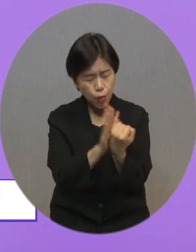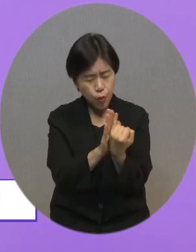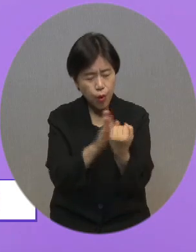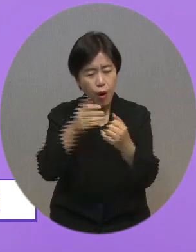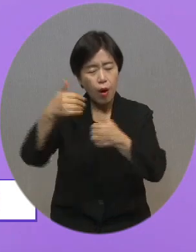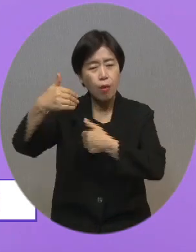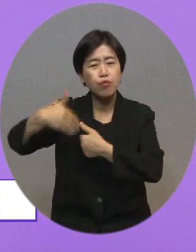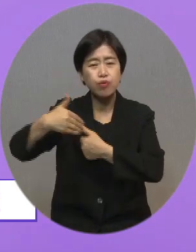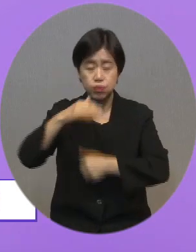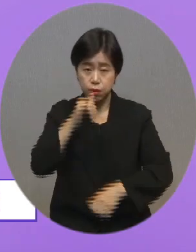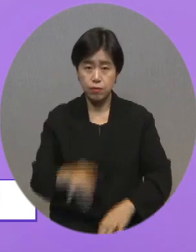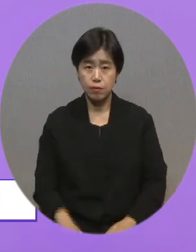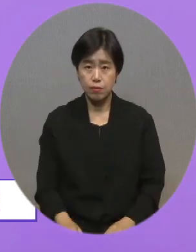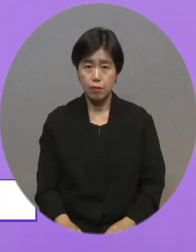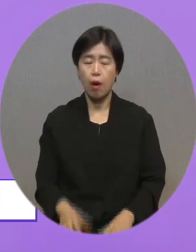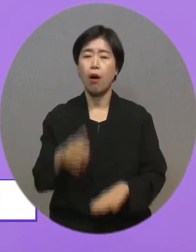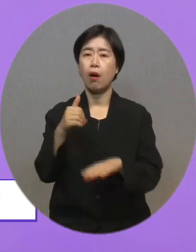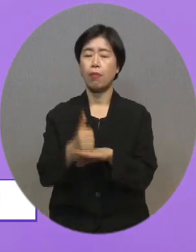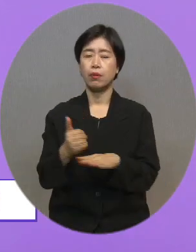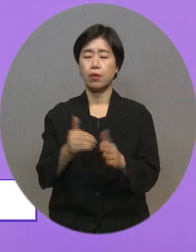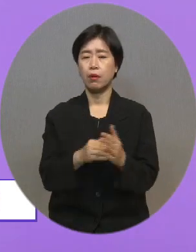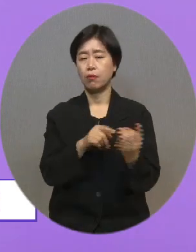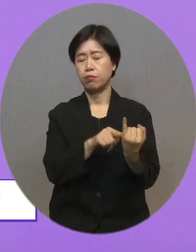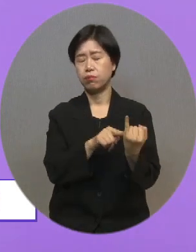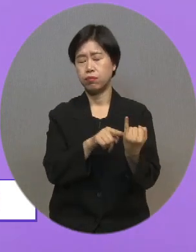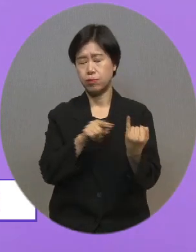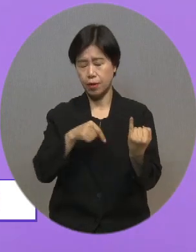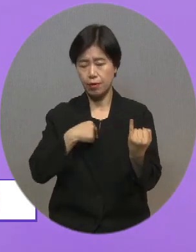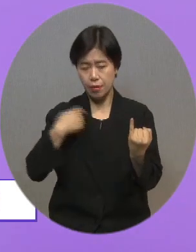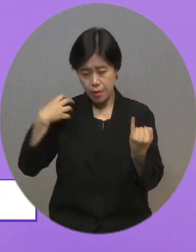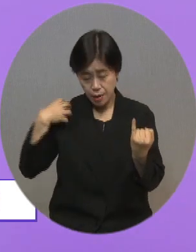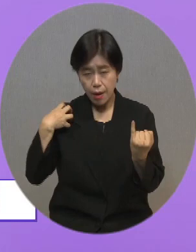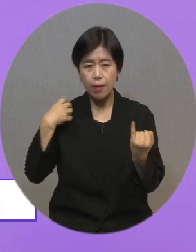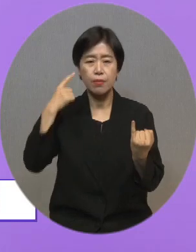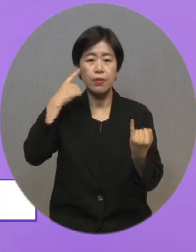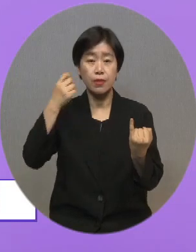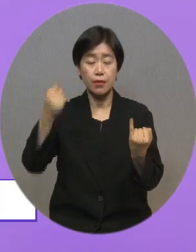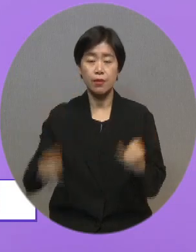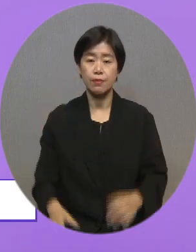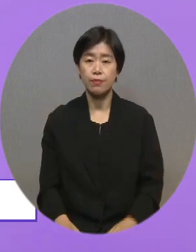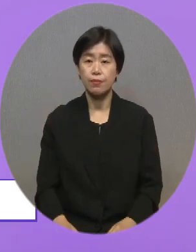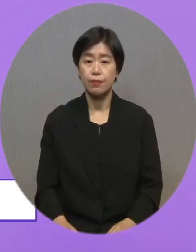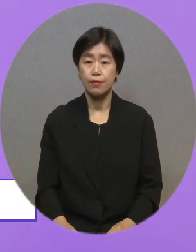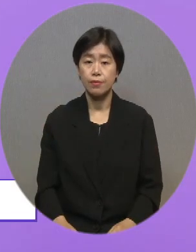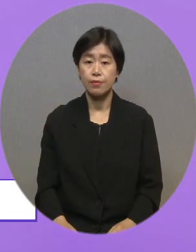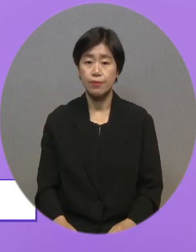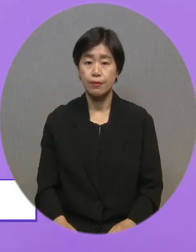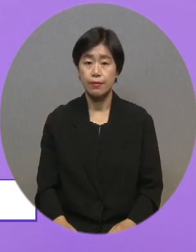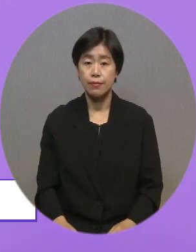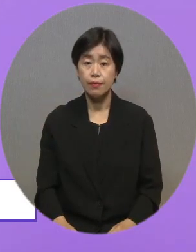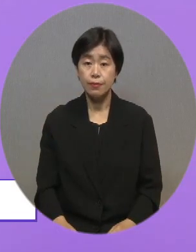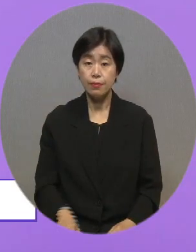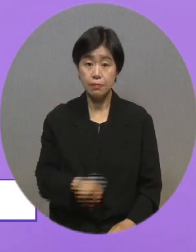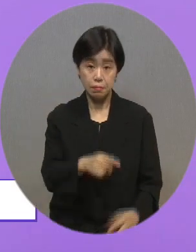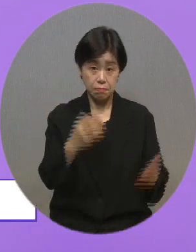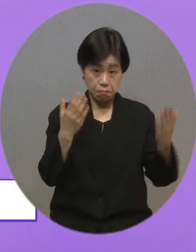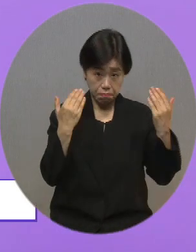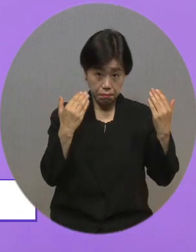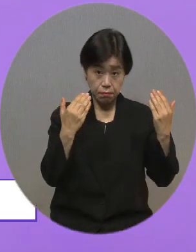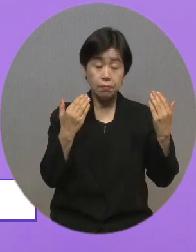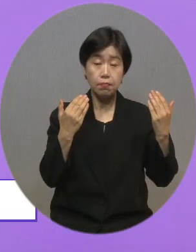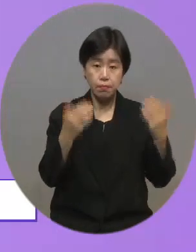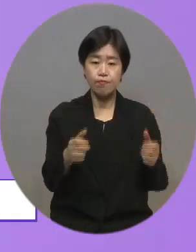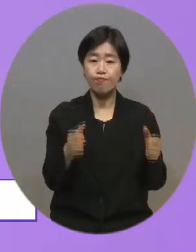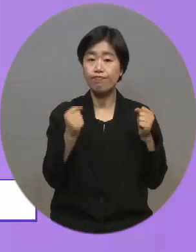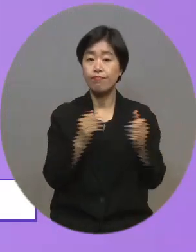아이는 제가 끝까지 좀 제가 책임져야 되는 아이라고 생각이 되었고요. 그래서 하나둘학교를 하나원을